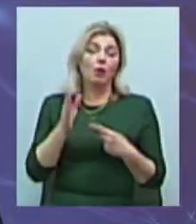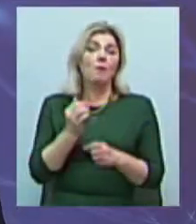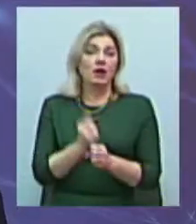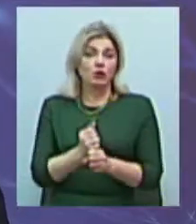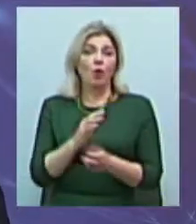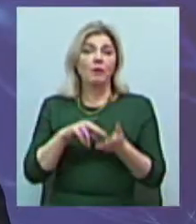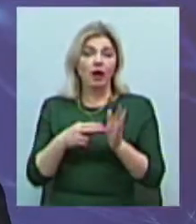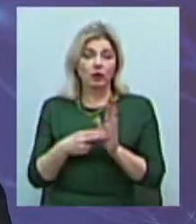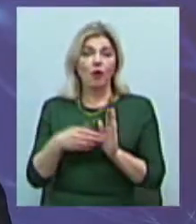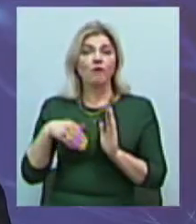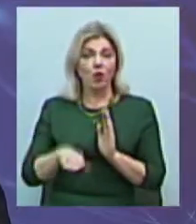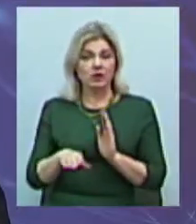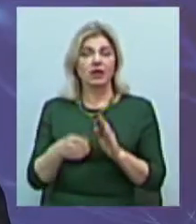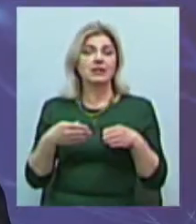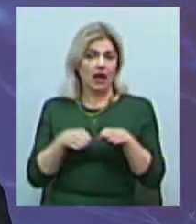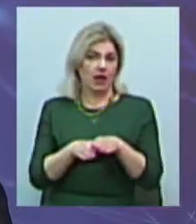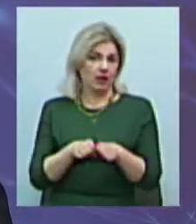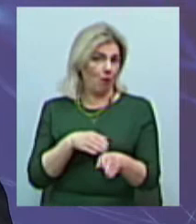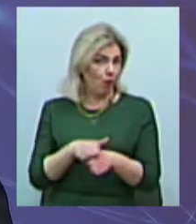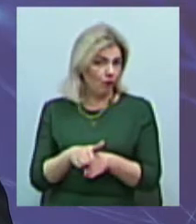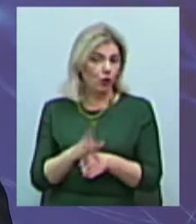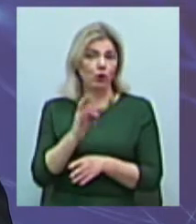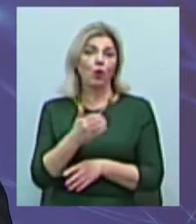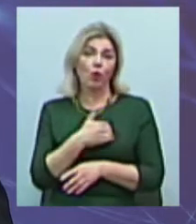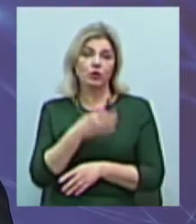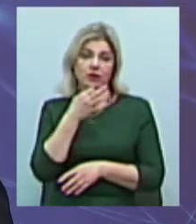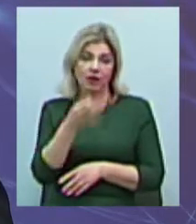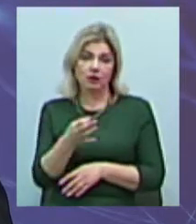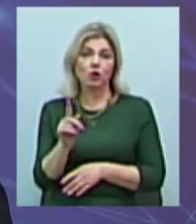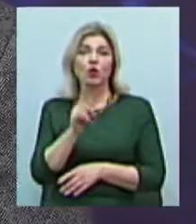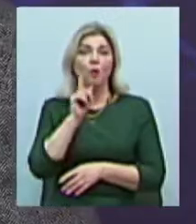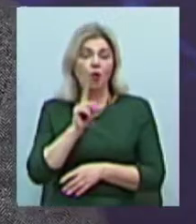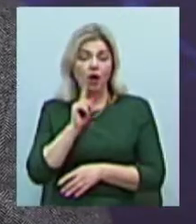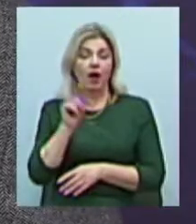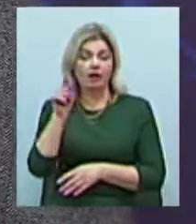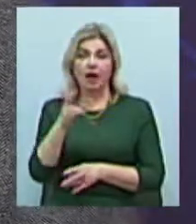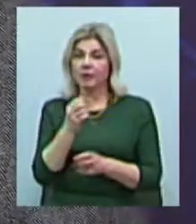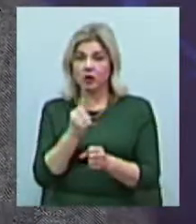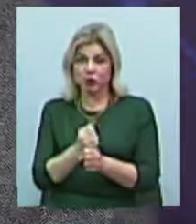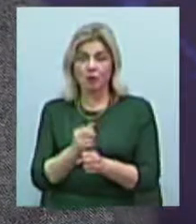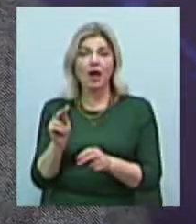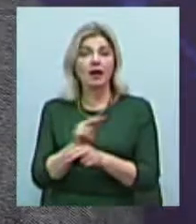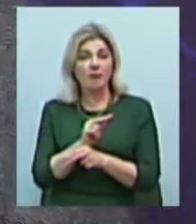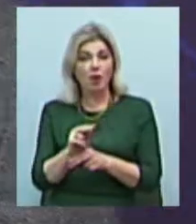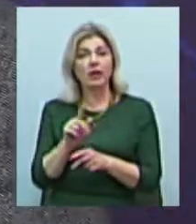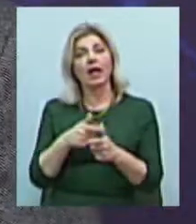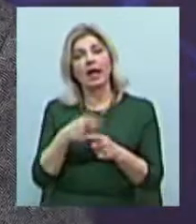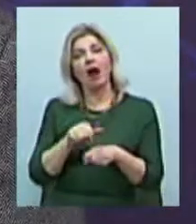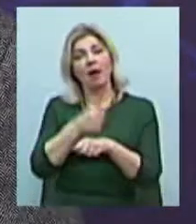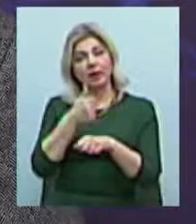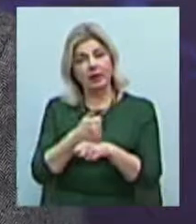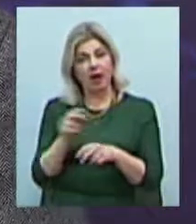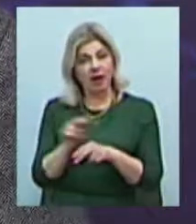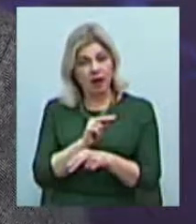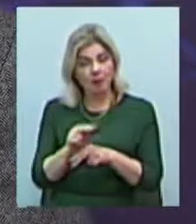плануємо Вознесенськ закрити повністю. Але хочу сказати, що поки ми там не зробимо поточний середній ремонт чи капітальний ремонт, це